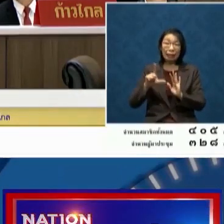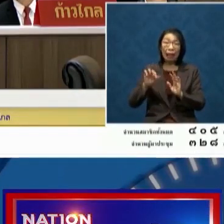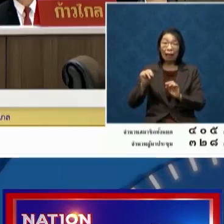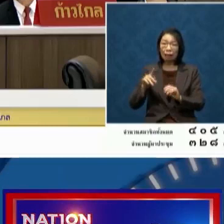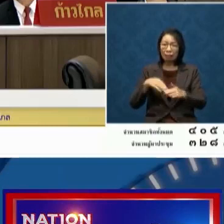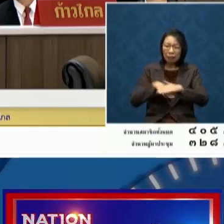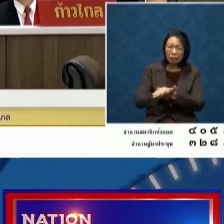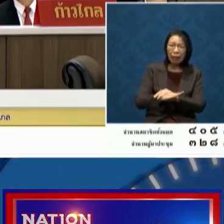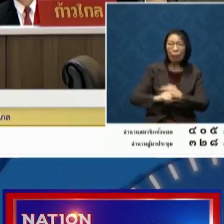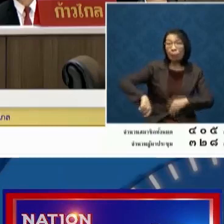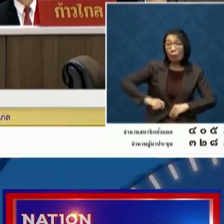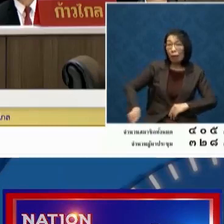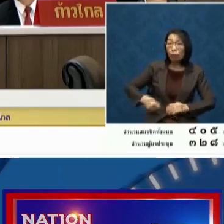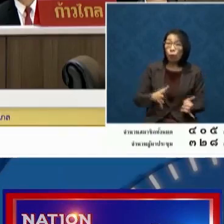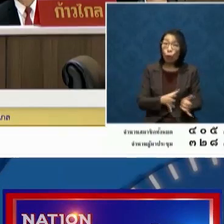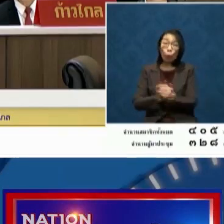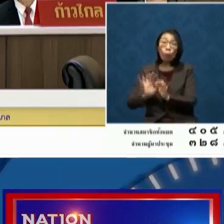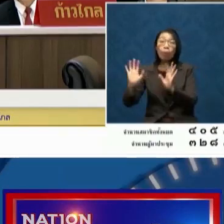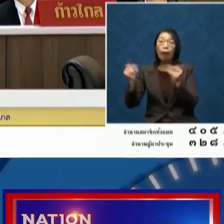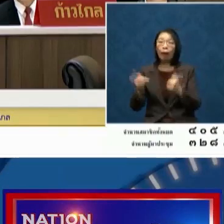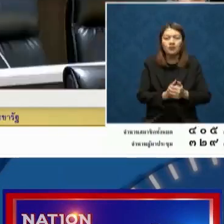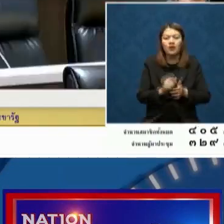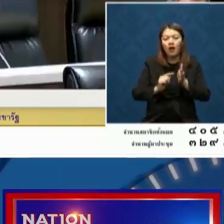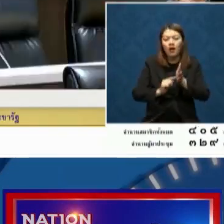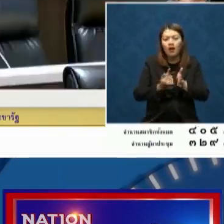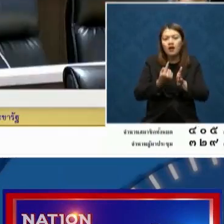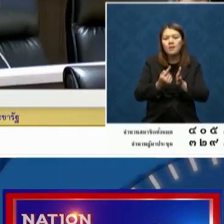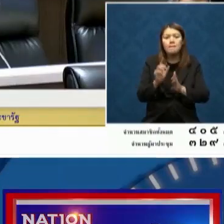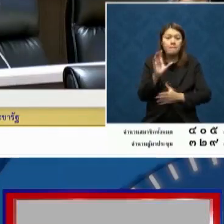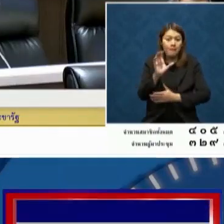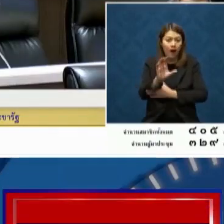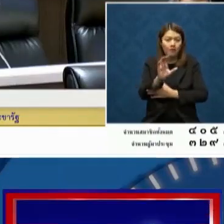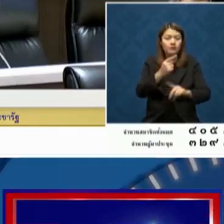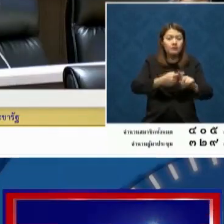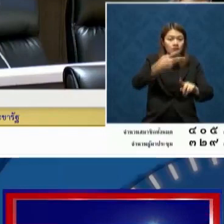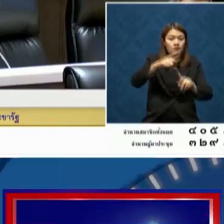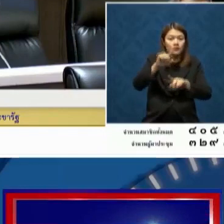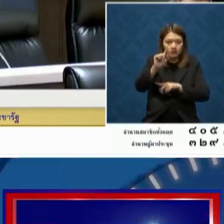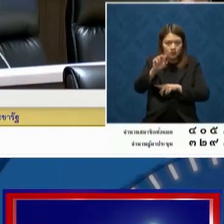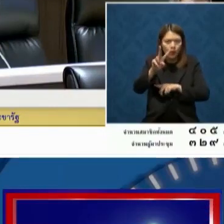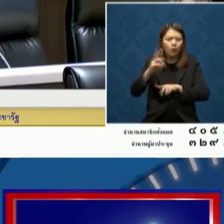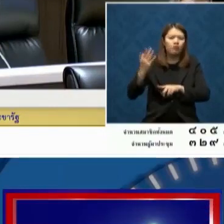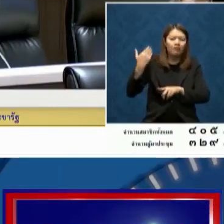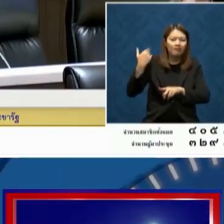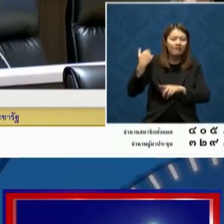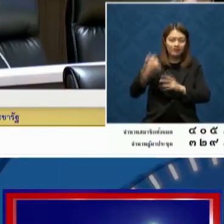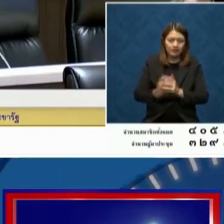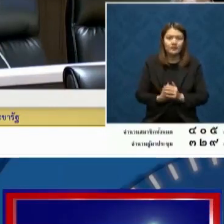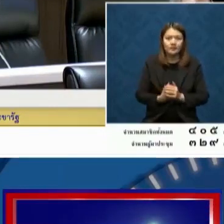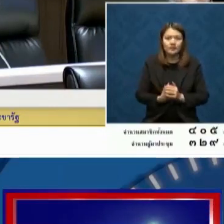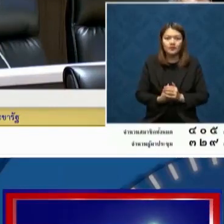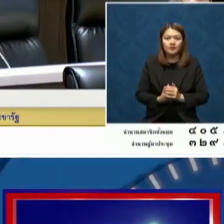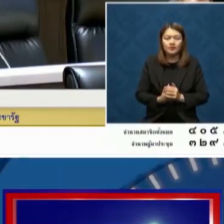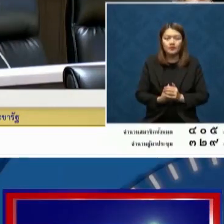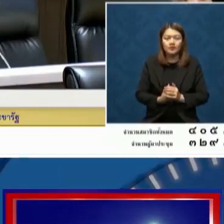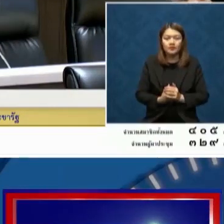เลยมีปัญหาว่าถ้าขืนปล่อยนะฮะพรกเนี่ยให้โหวตในสภาวันนี้ถูกคว่ำแน่ถ้า